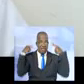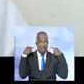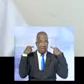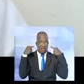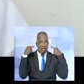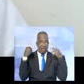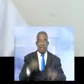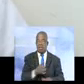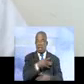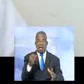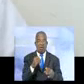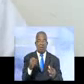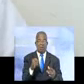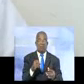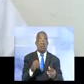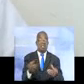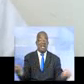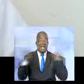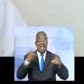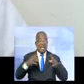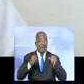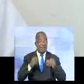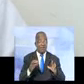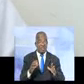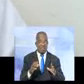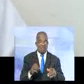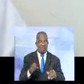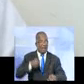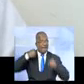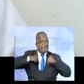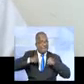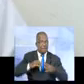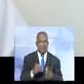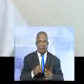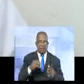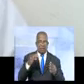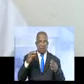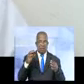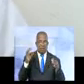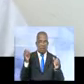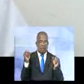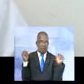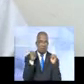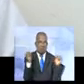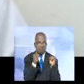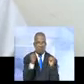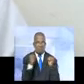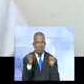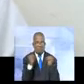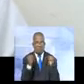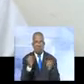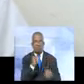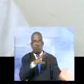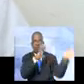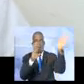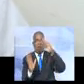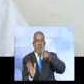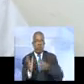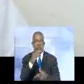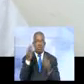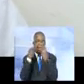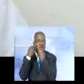cliniques. La crise la plus connue, c'est la crise, on dit grand mal. Quand on parle d'épilepsie, il faut avoir au